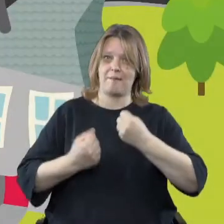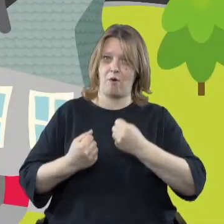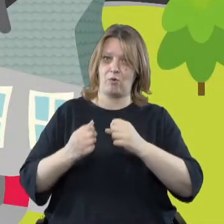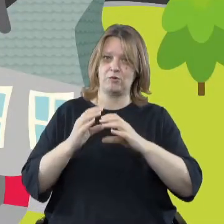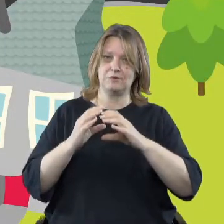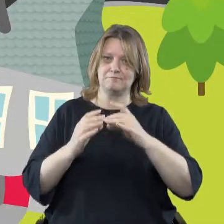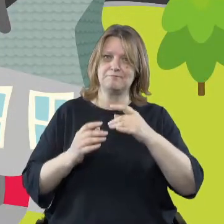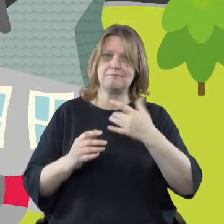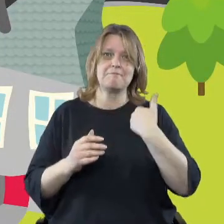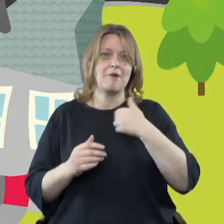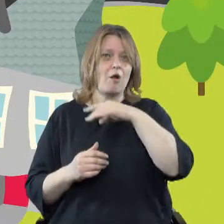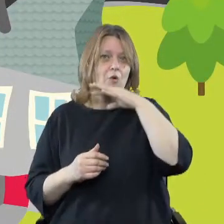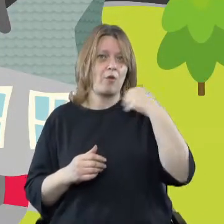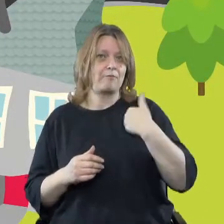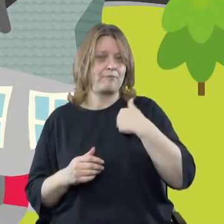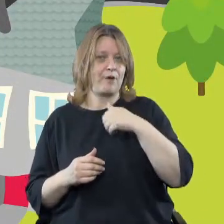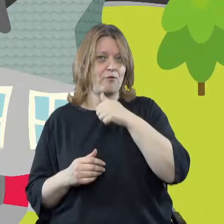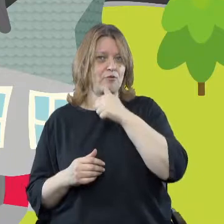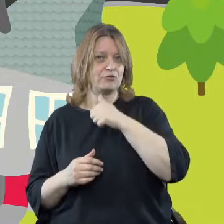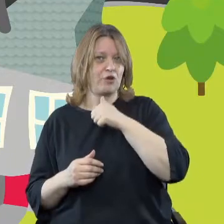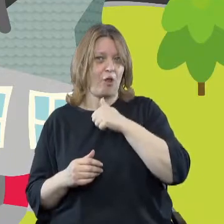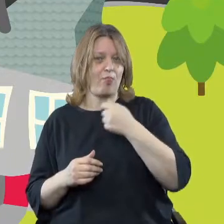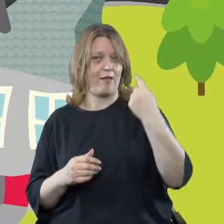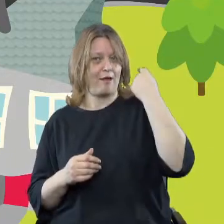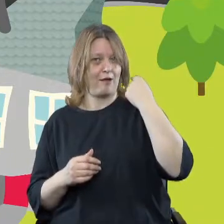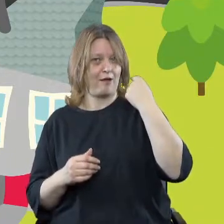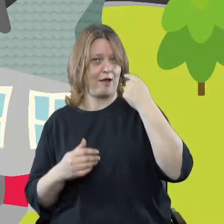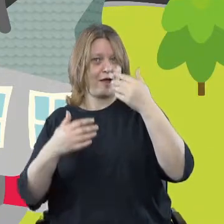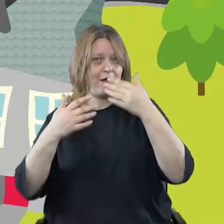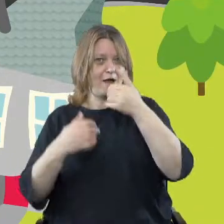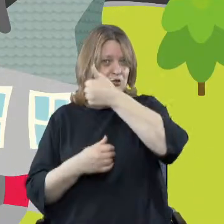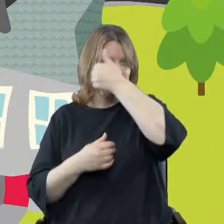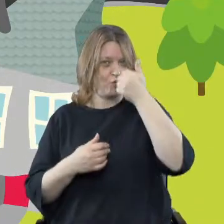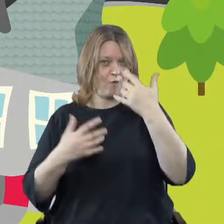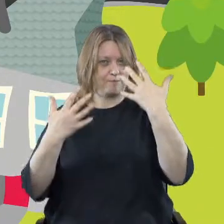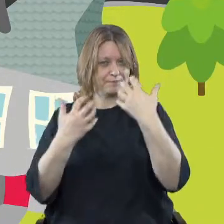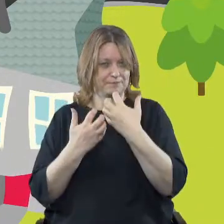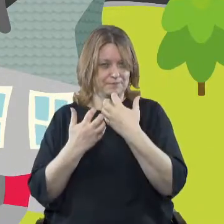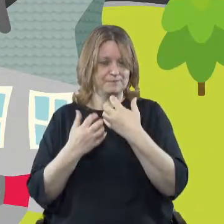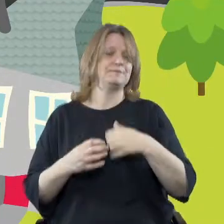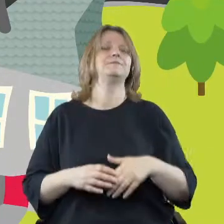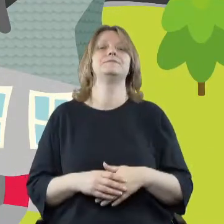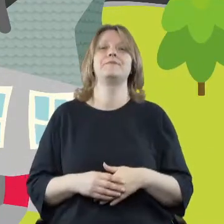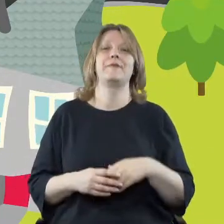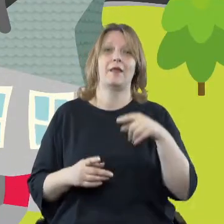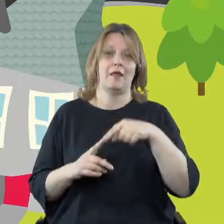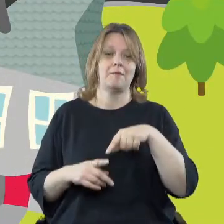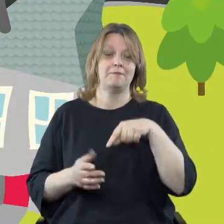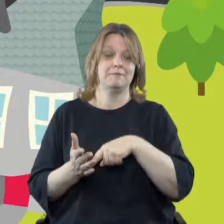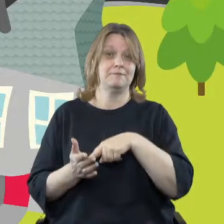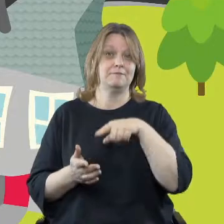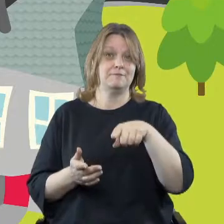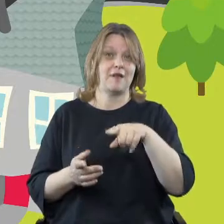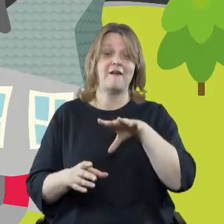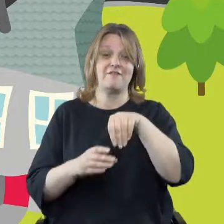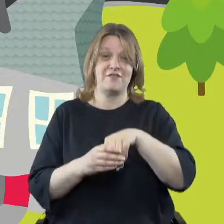bus, który ma z tyłu przyciemniane szyby. Jest biało-zielony, tak? I nim w nim mamy